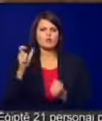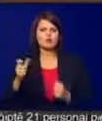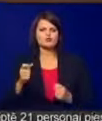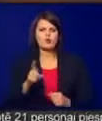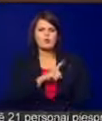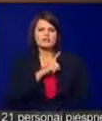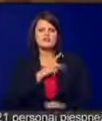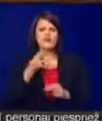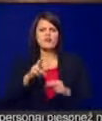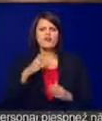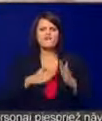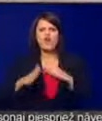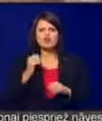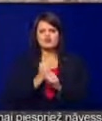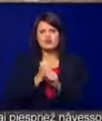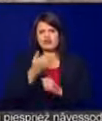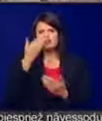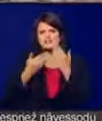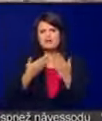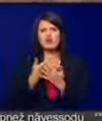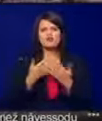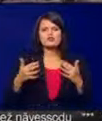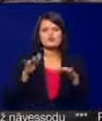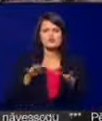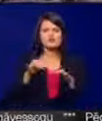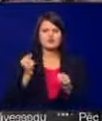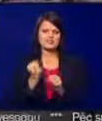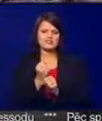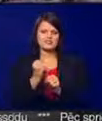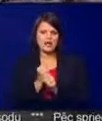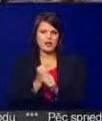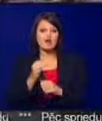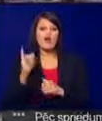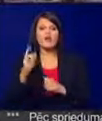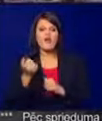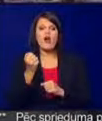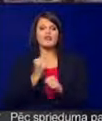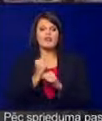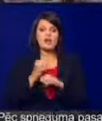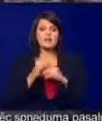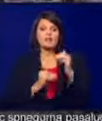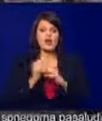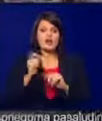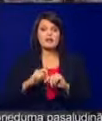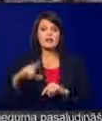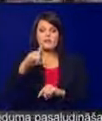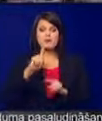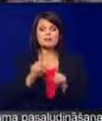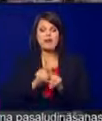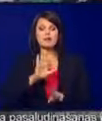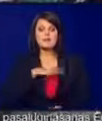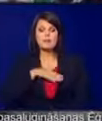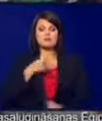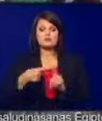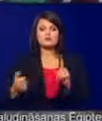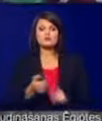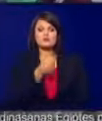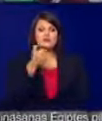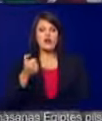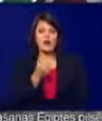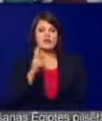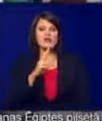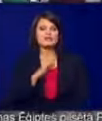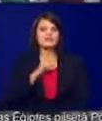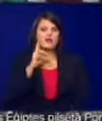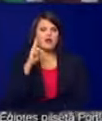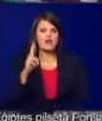izmēģināt dažādu šūšanas darbus. Ja šuvēja meistarību un darba kvalitāte pieaugs arī pēc pusgada, kas bija garantētais laiks pēc kursu beigšanas